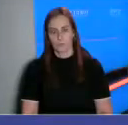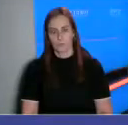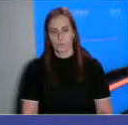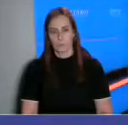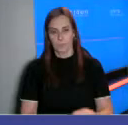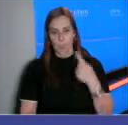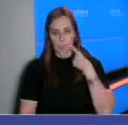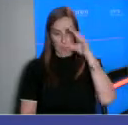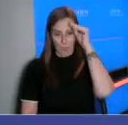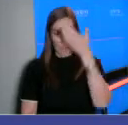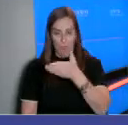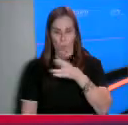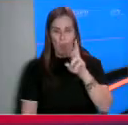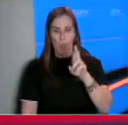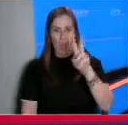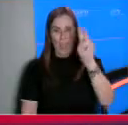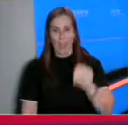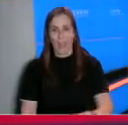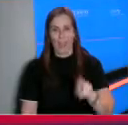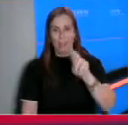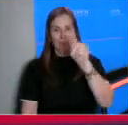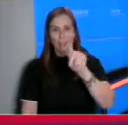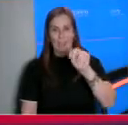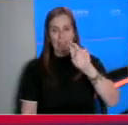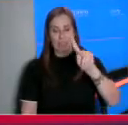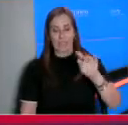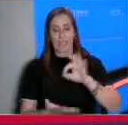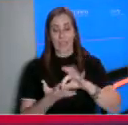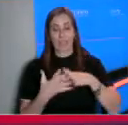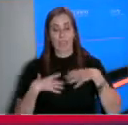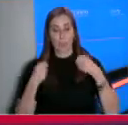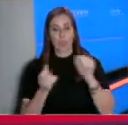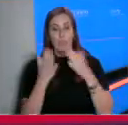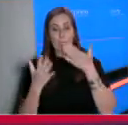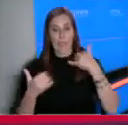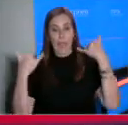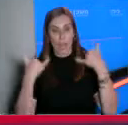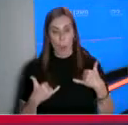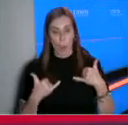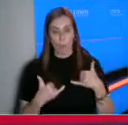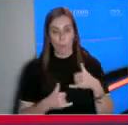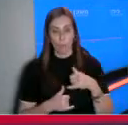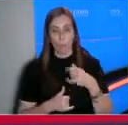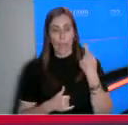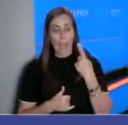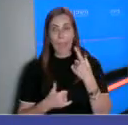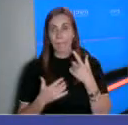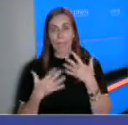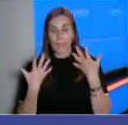תראו את הבחור שיושב לידי, רן רזניק, כתב הבריאות של ישראל היום. אחד